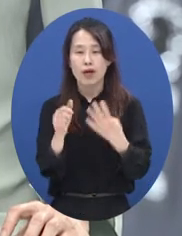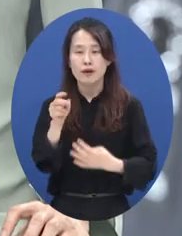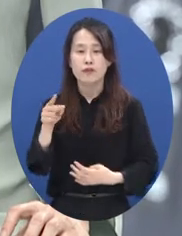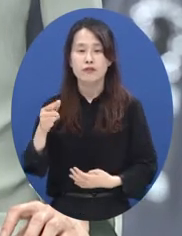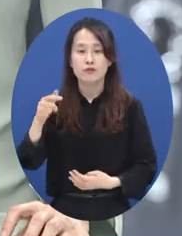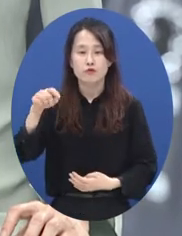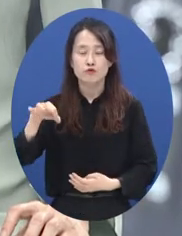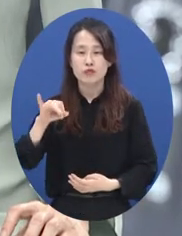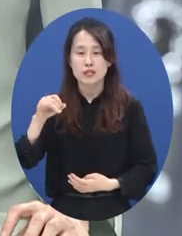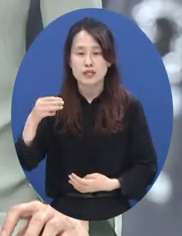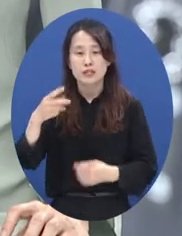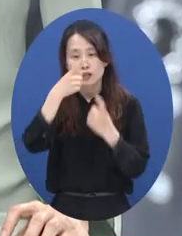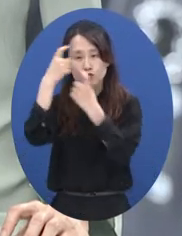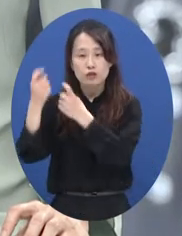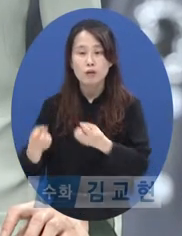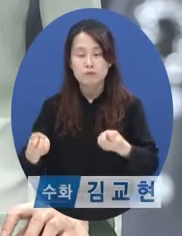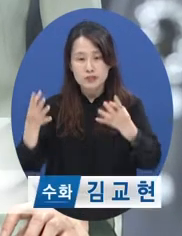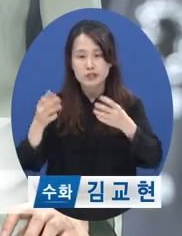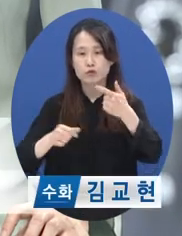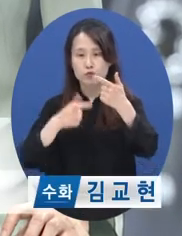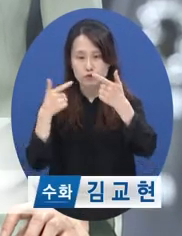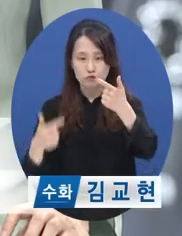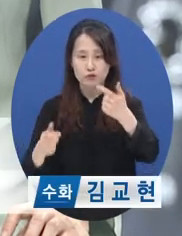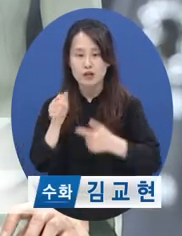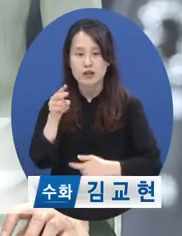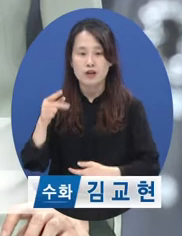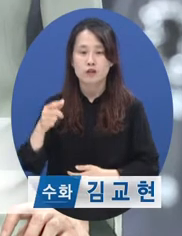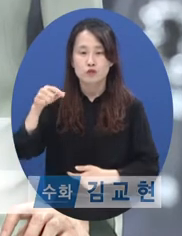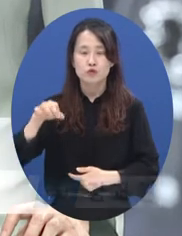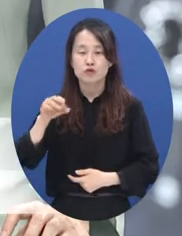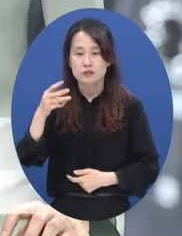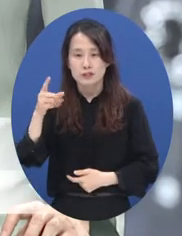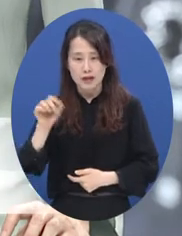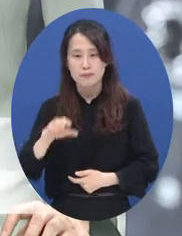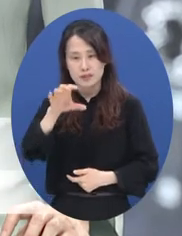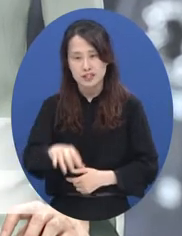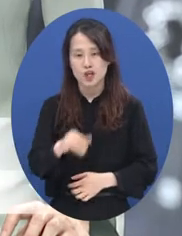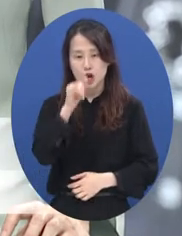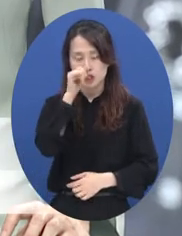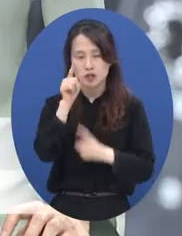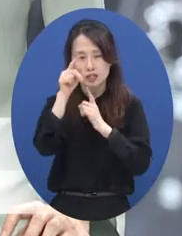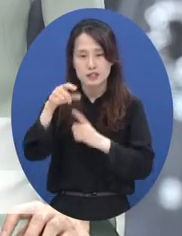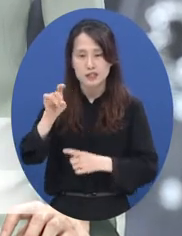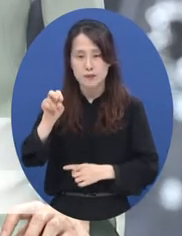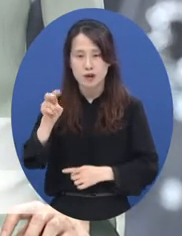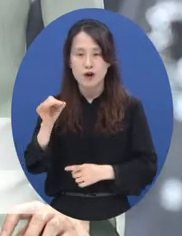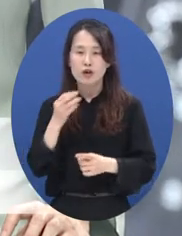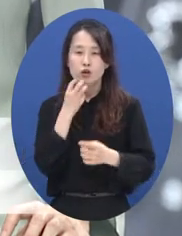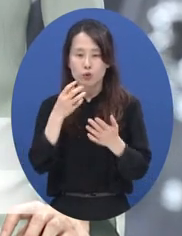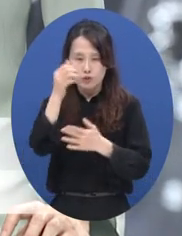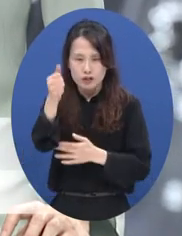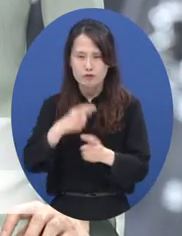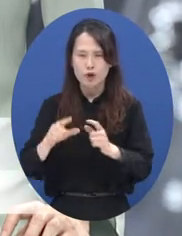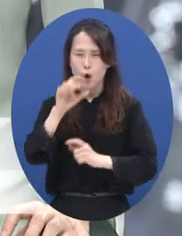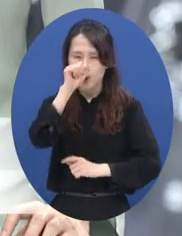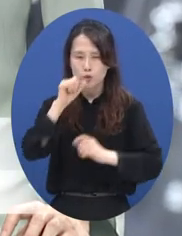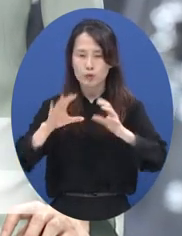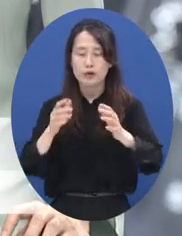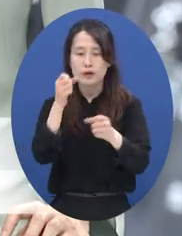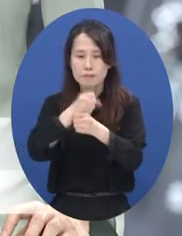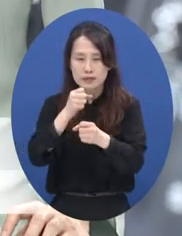제64회 현충일 추념식이 6일 수원 현충탑에서 열렸습니다. 이재명 경기도지사는 더 나은 나라를 만드는